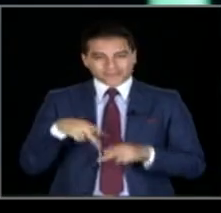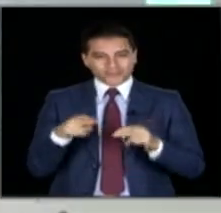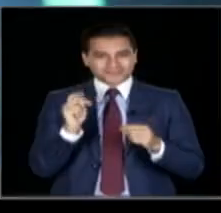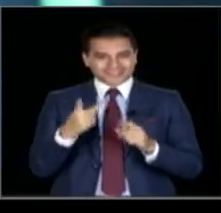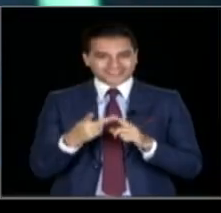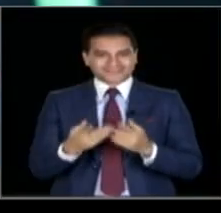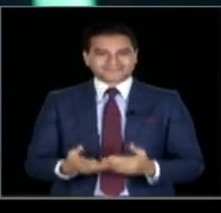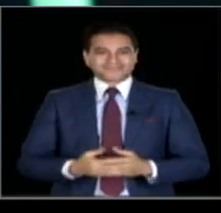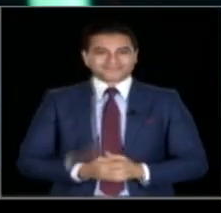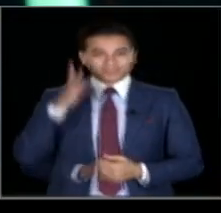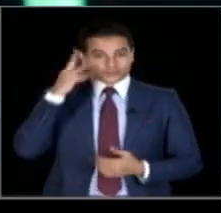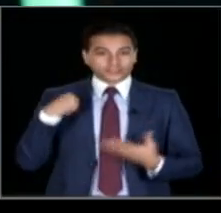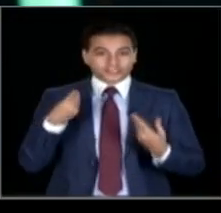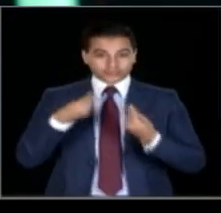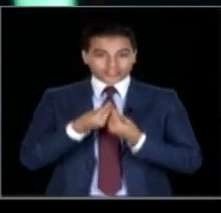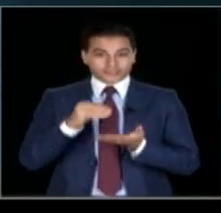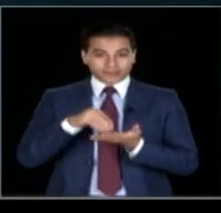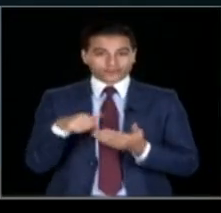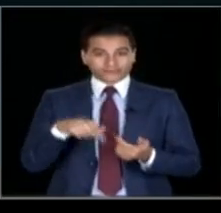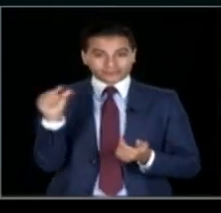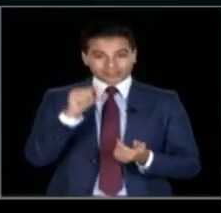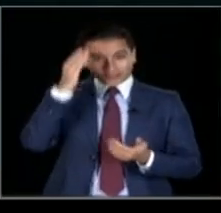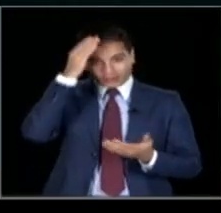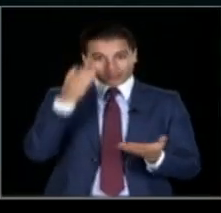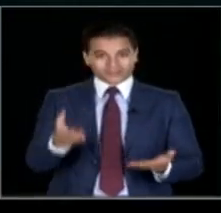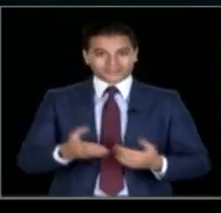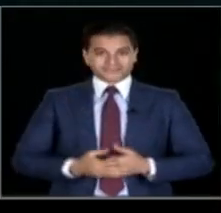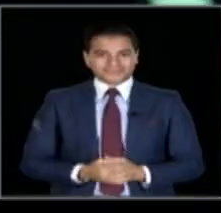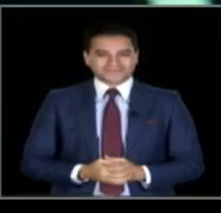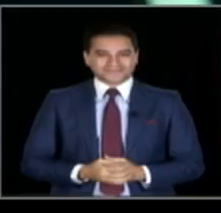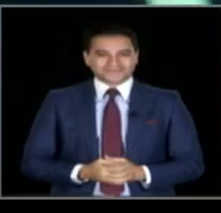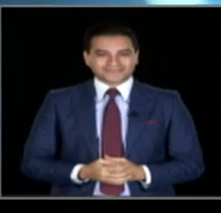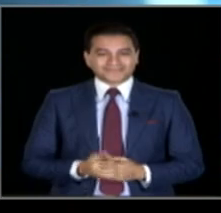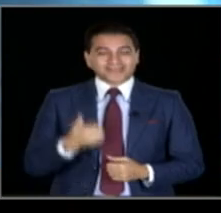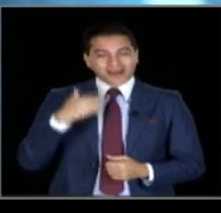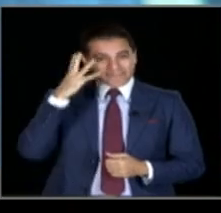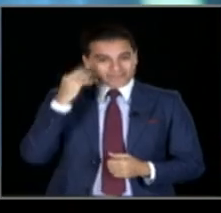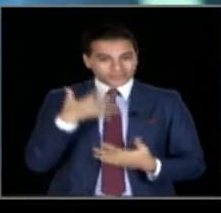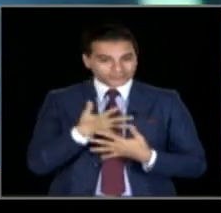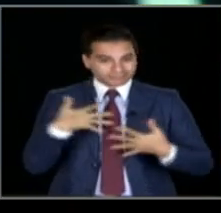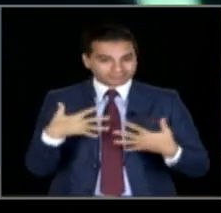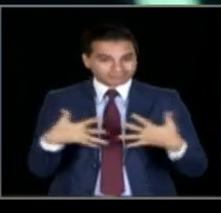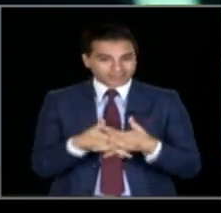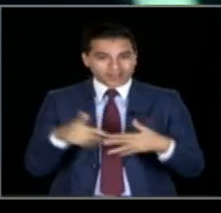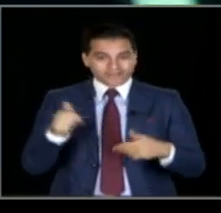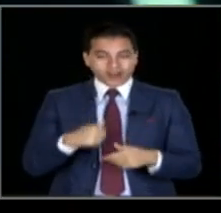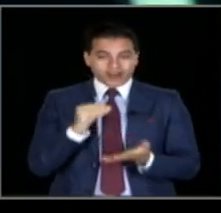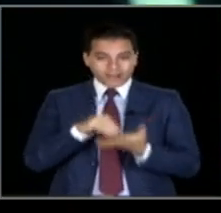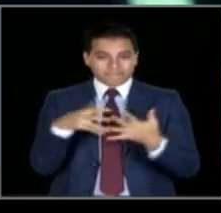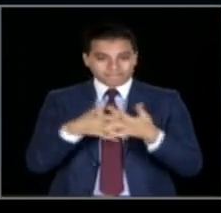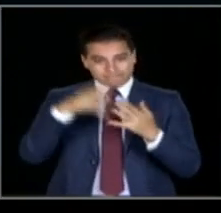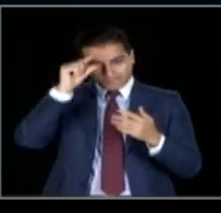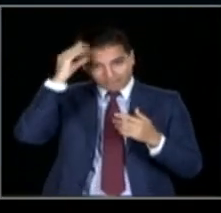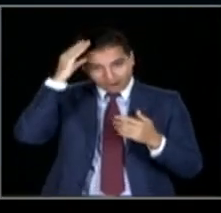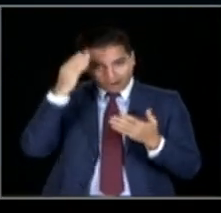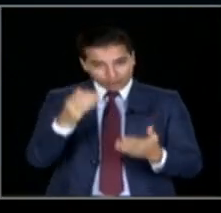الموسم الثاني. مبسوط اني مشارك معاكم في برنامج العباقره. أنا مبسوط جداً عشان أشارك في برنامج